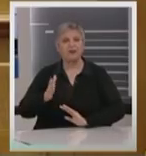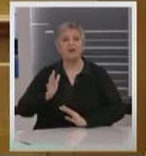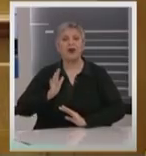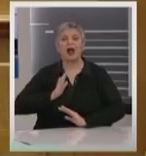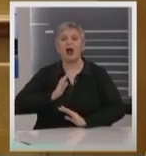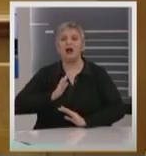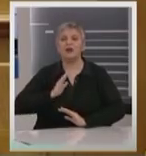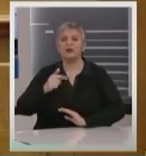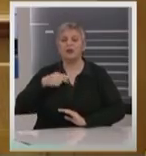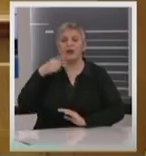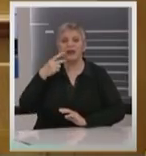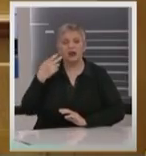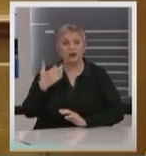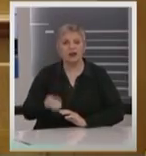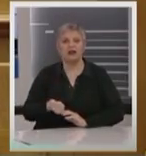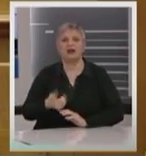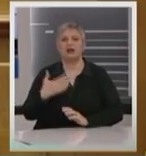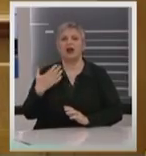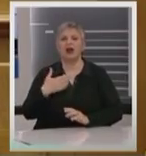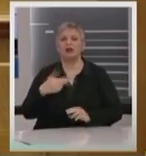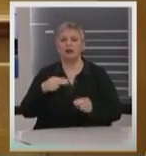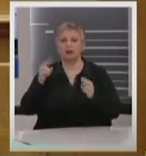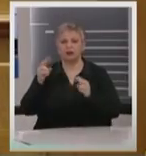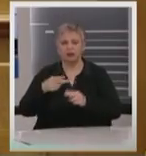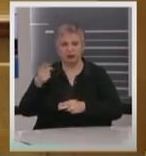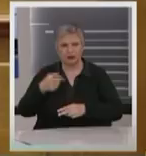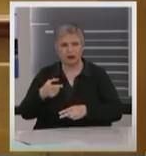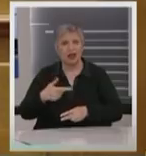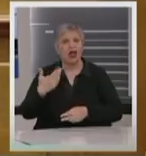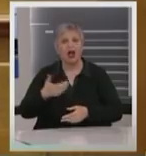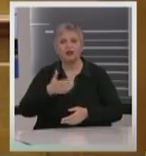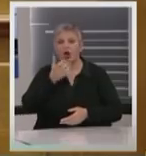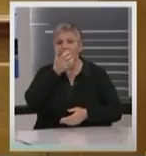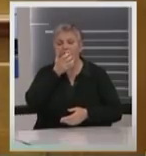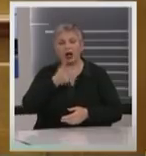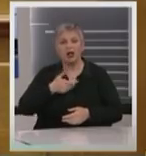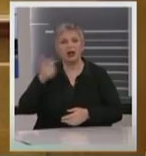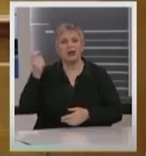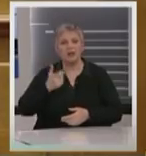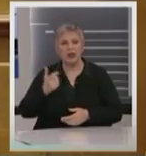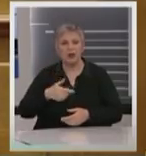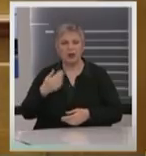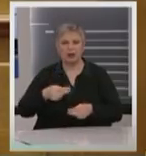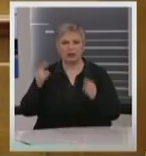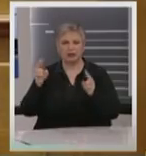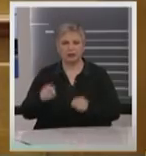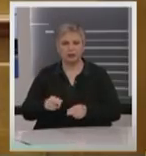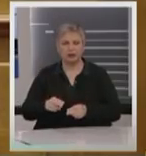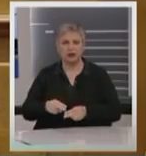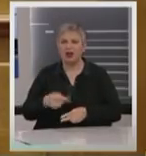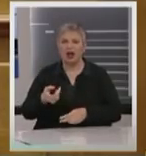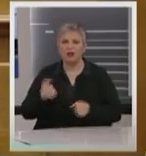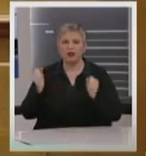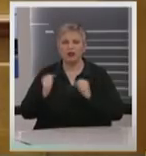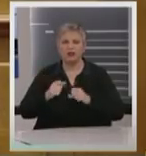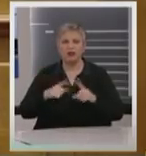ποσά του κοινωνικού επιδόματος αλληλεγγύης. Μειώσατε το επίδομα θέρμανσης. Ποιον πλήττουν όλα αυτά? Αυτούς που είναι σε δύσκολη